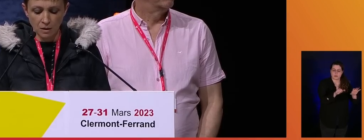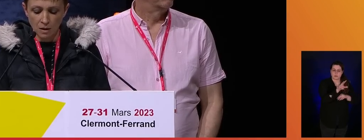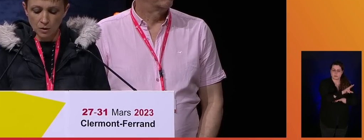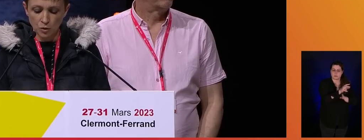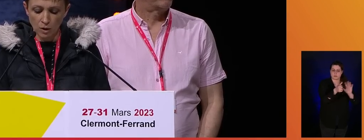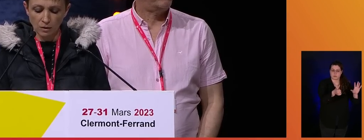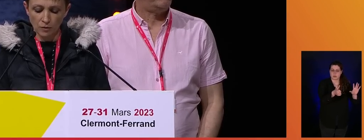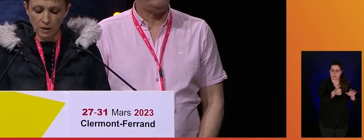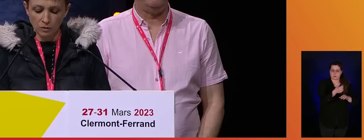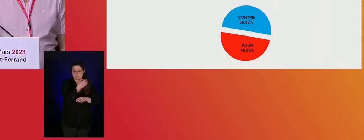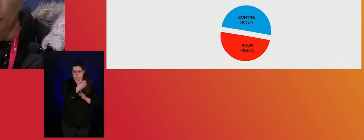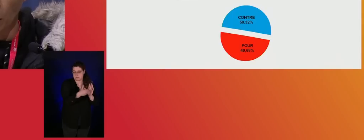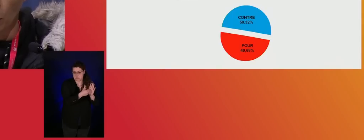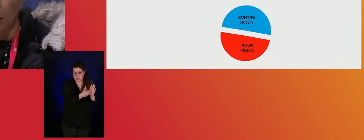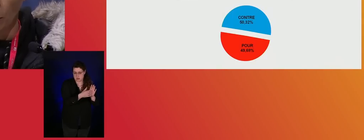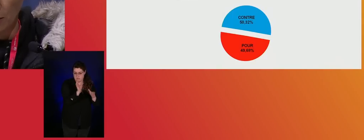476, soit